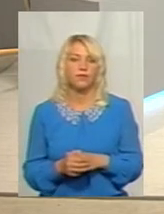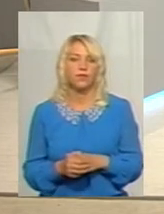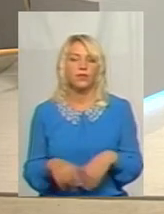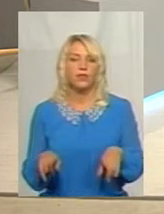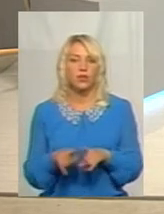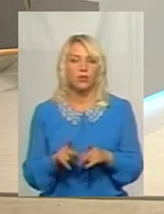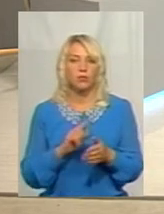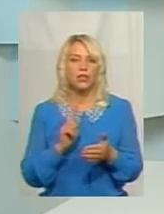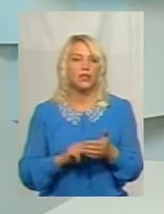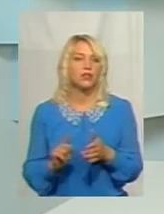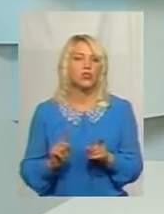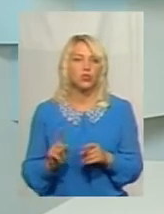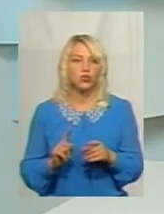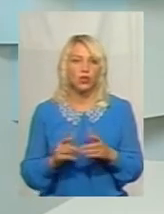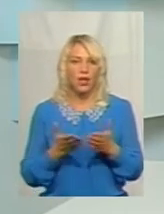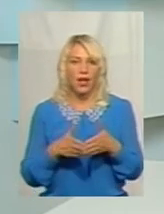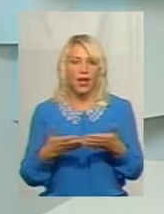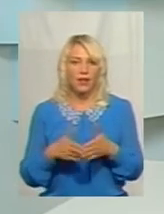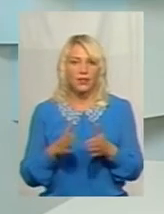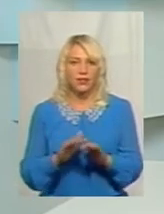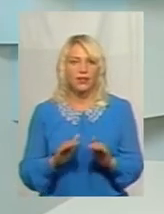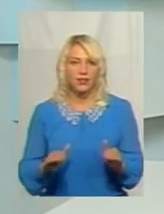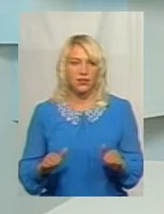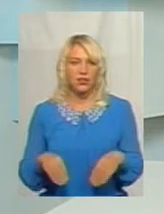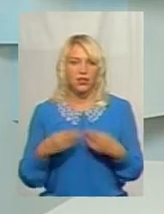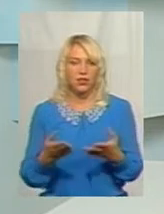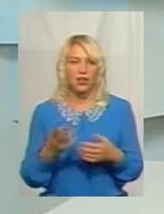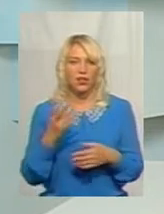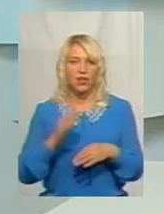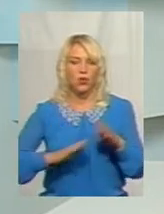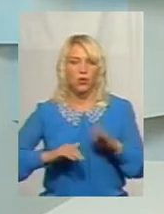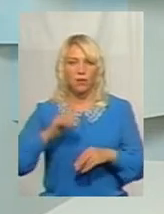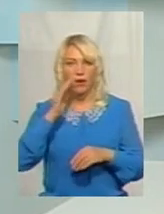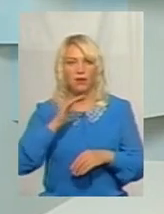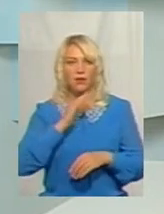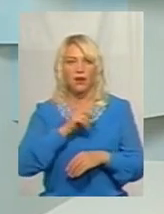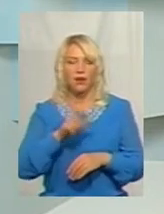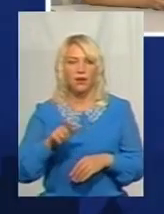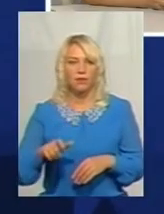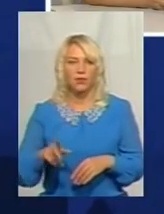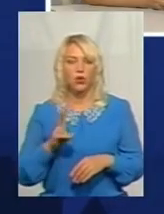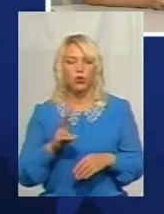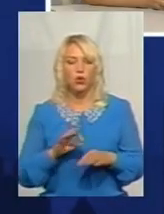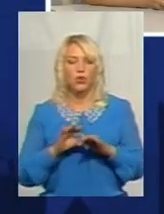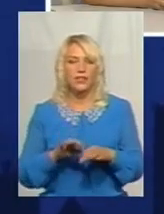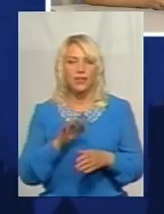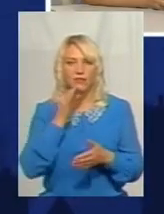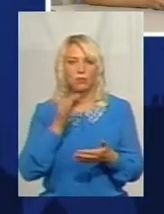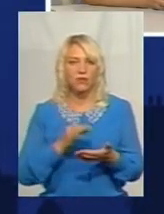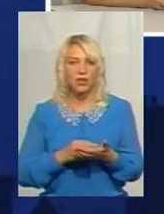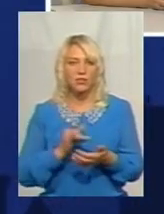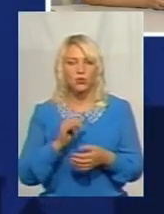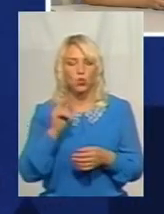Такого роду питання, що картки дитячі віддали на руки батькам. Хто несе відповідальність